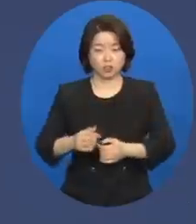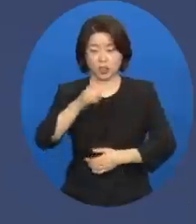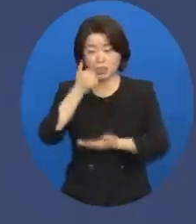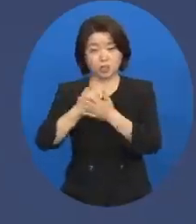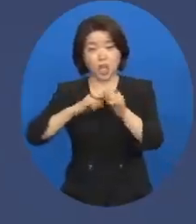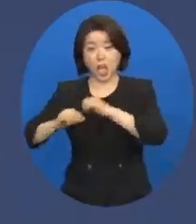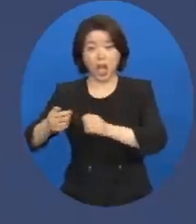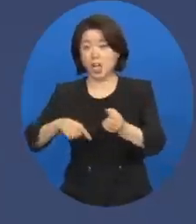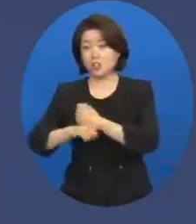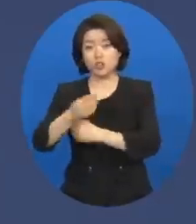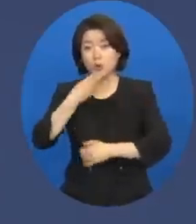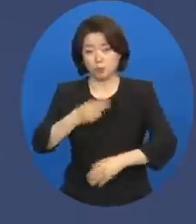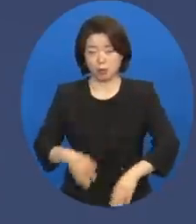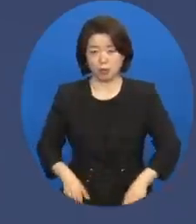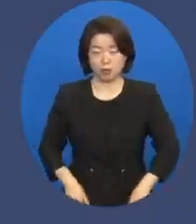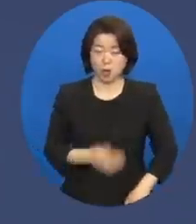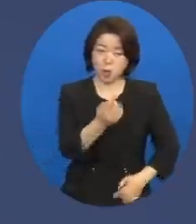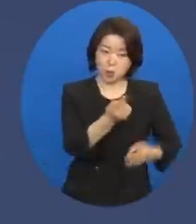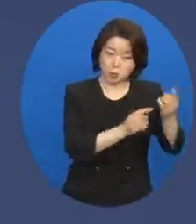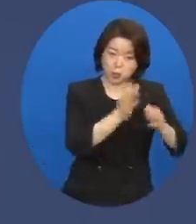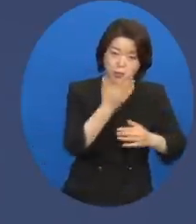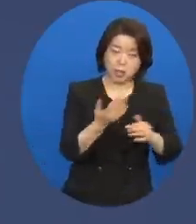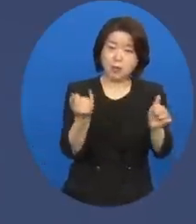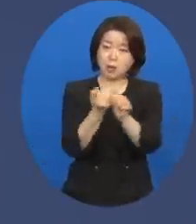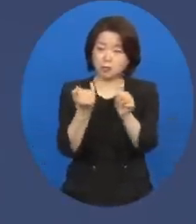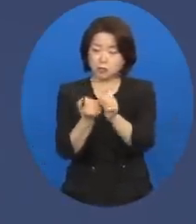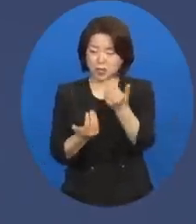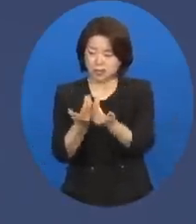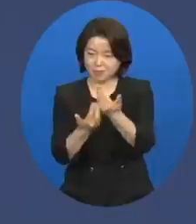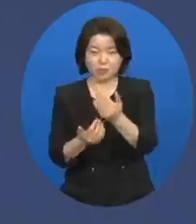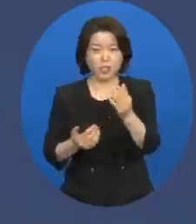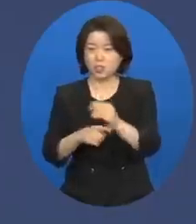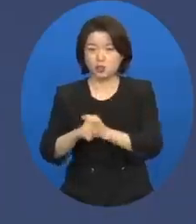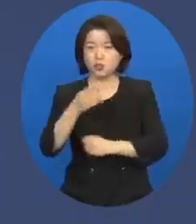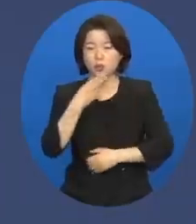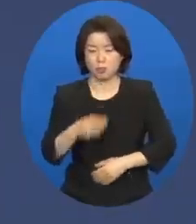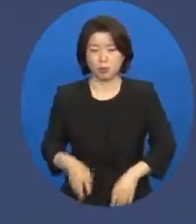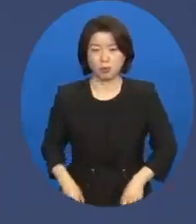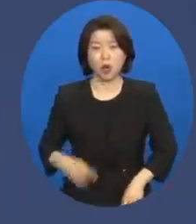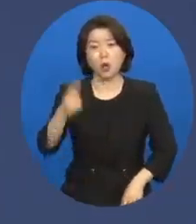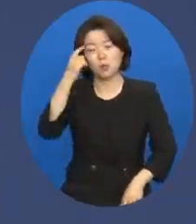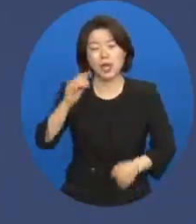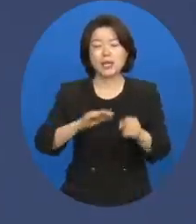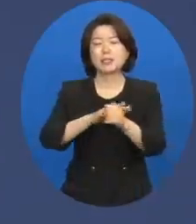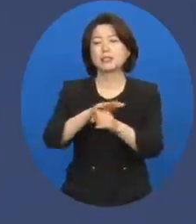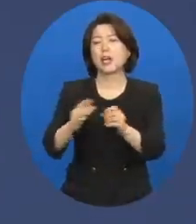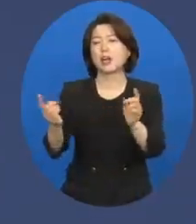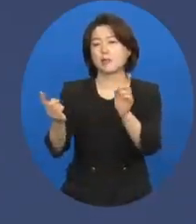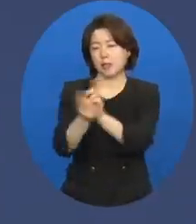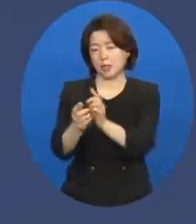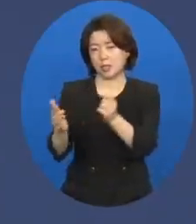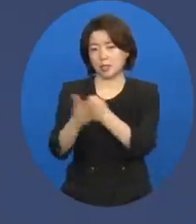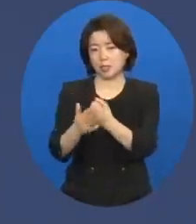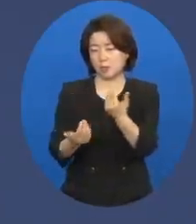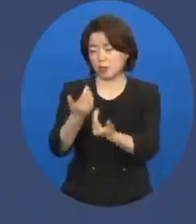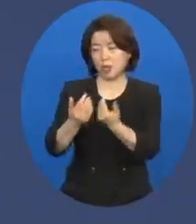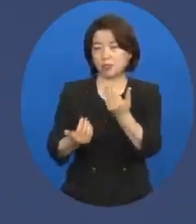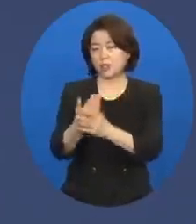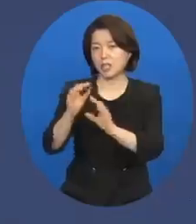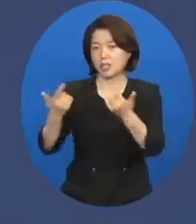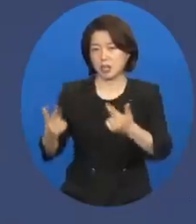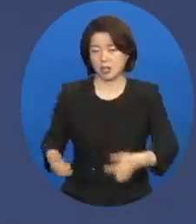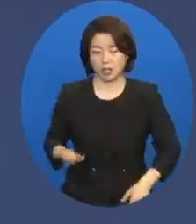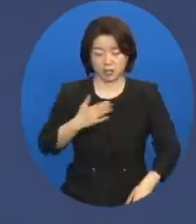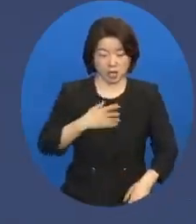없죠. 통제가 되면 부부가 갈등을 일으킬 이유가 없죠. 왜냐하면 사랑해서 만났으니까. 근데